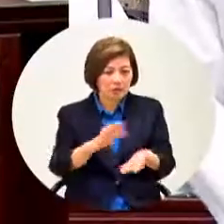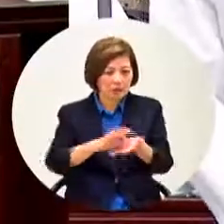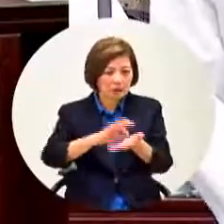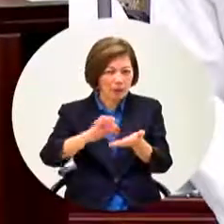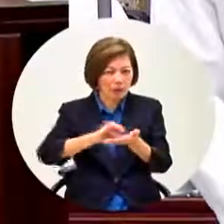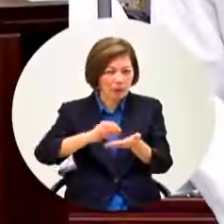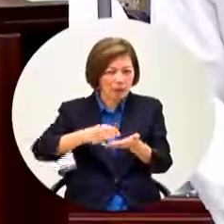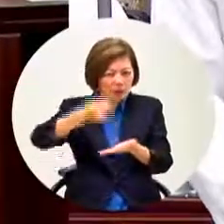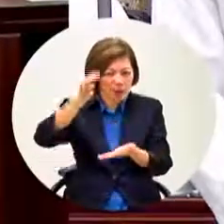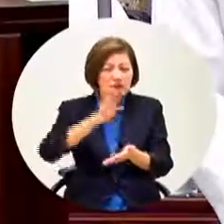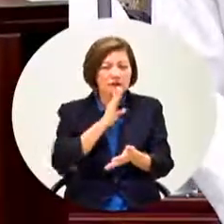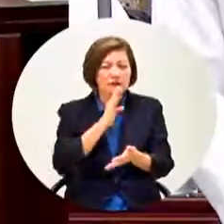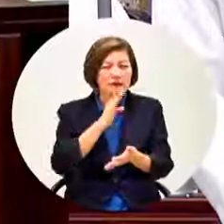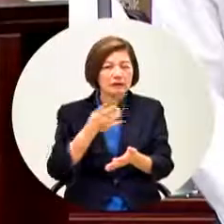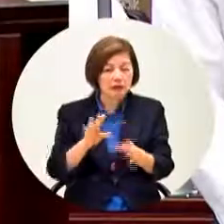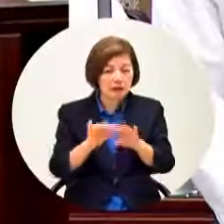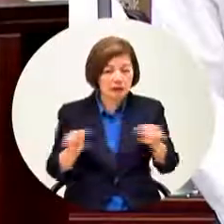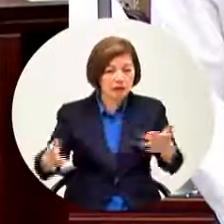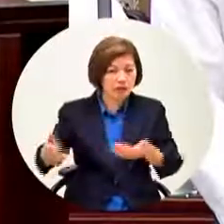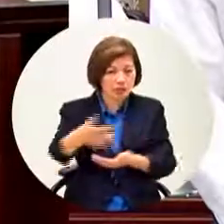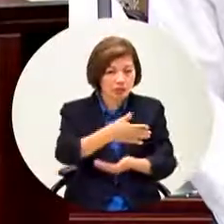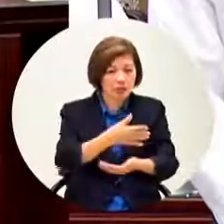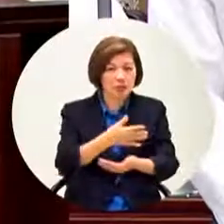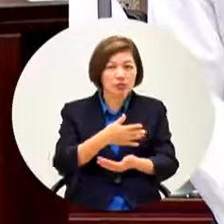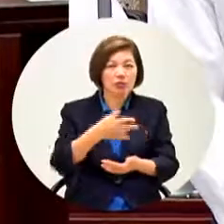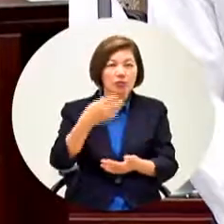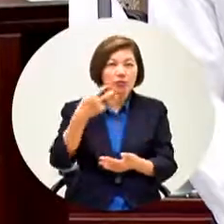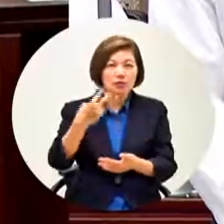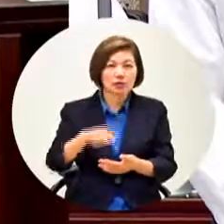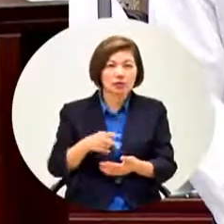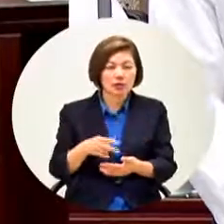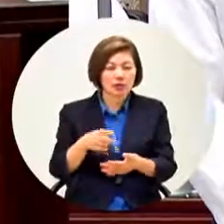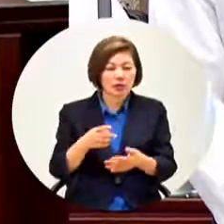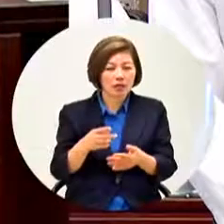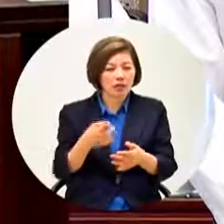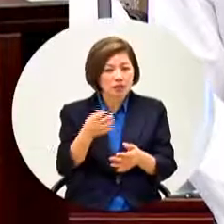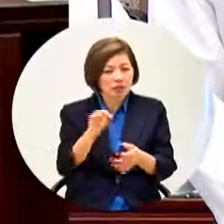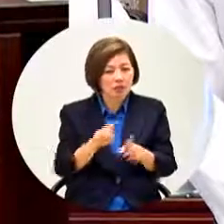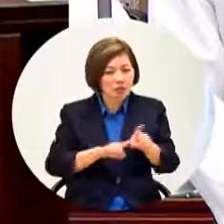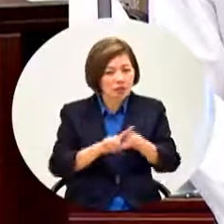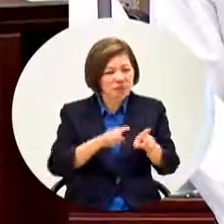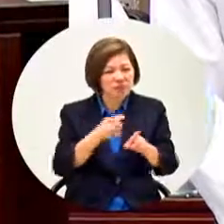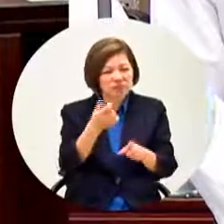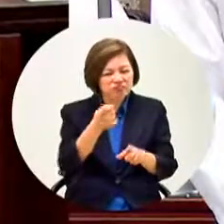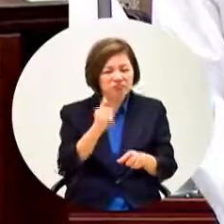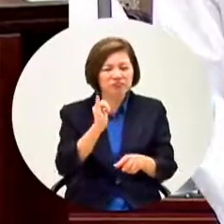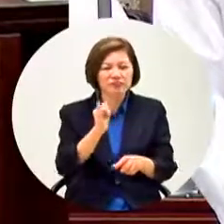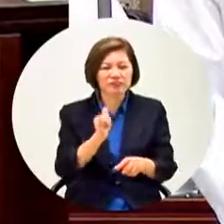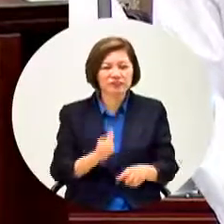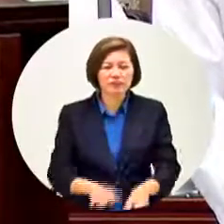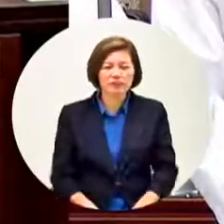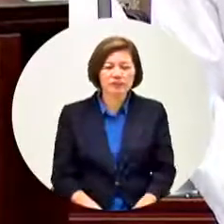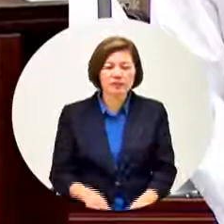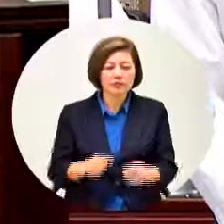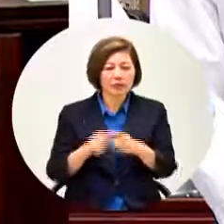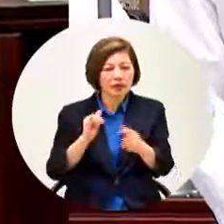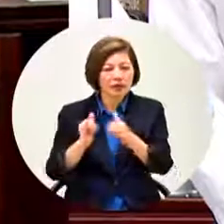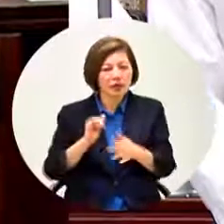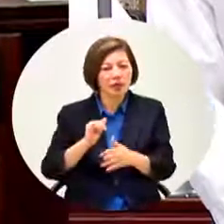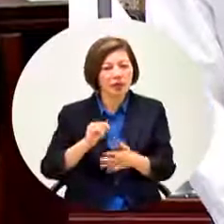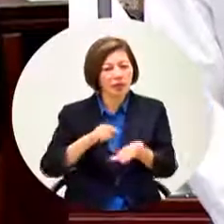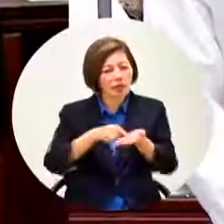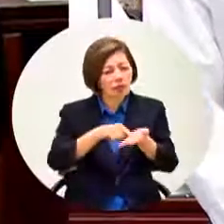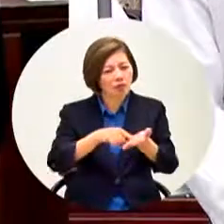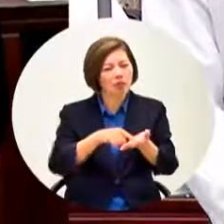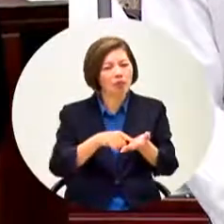若以土地征收来抵押，应该嘛相差无偌济钱啊。啊，民众咧建议讲，是毋会当改做